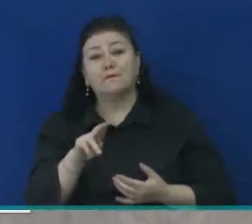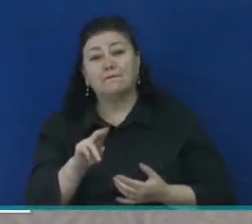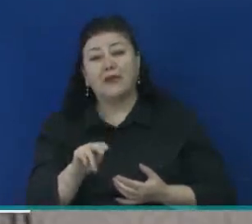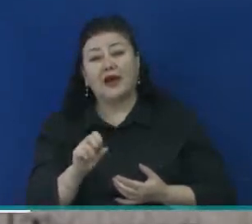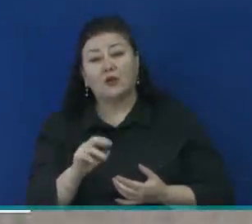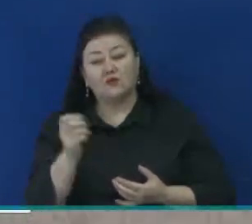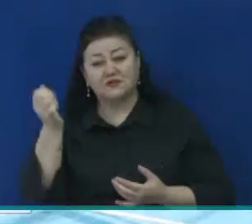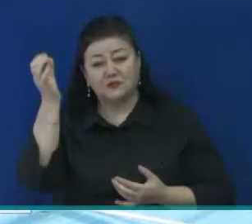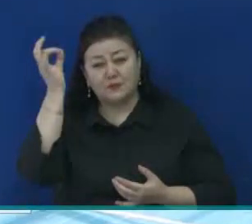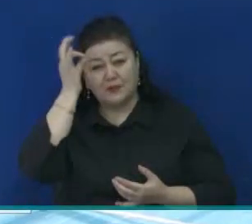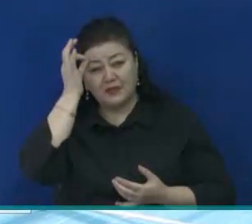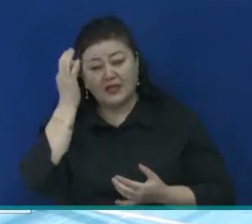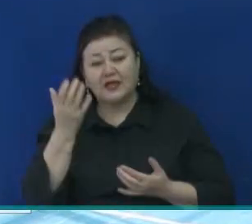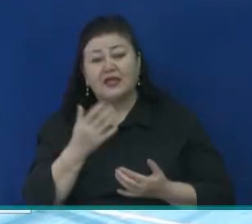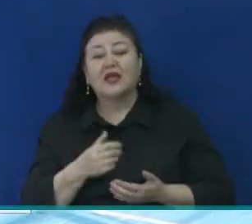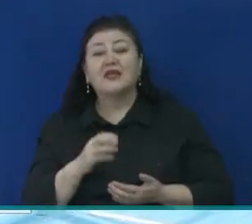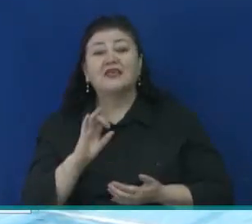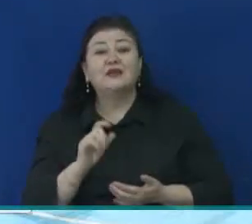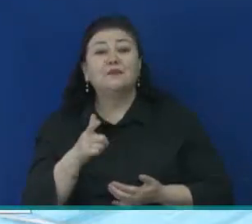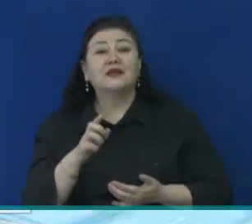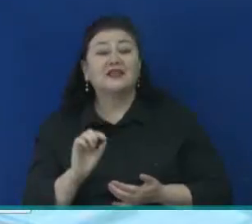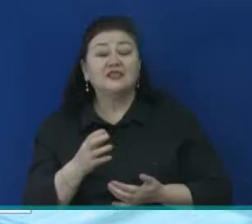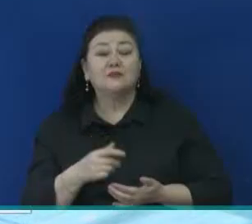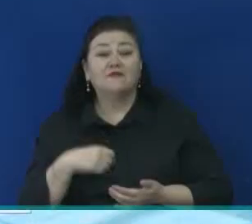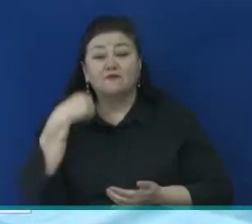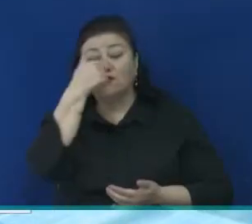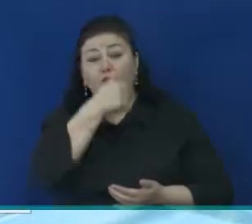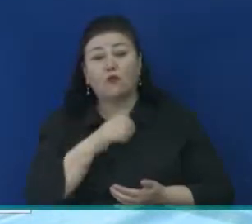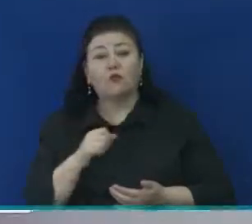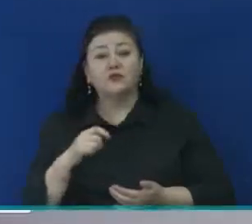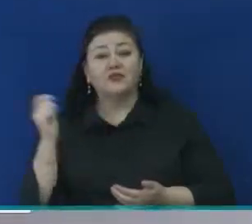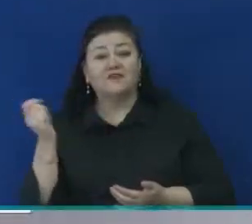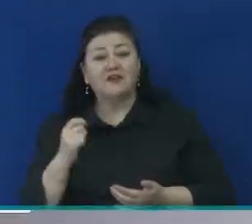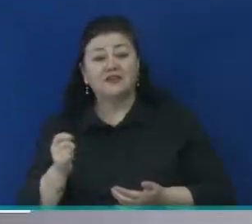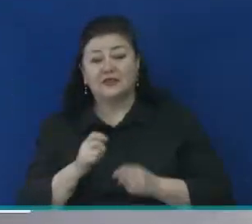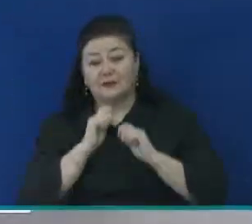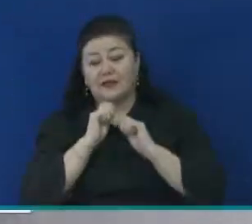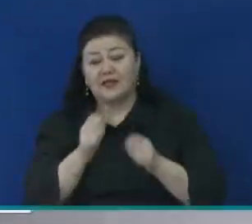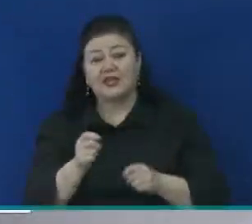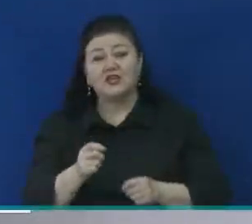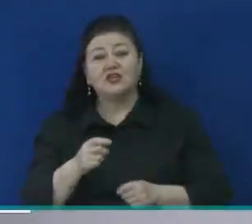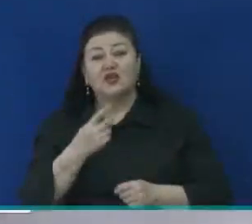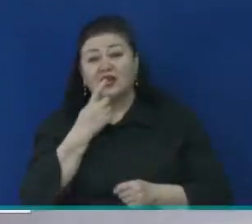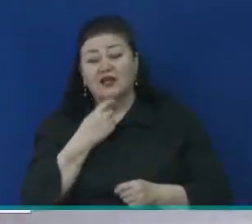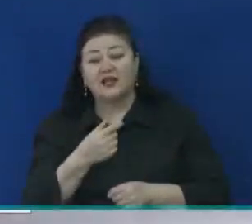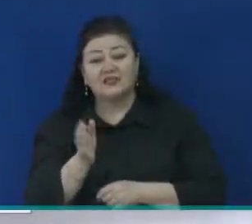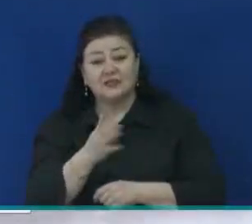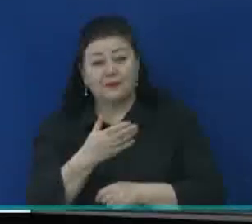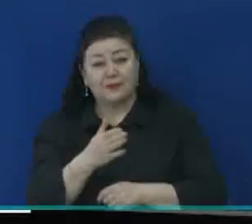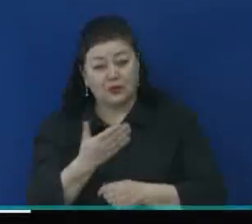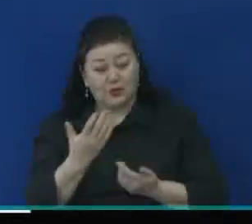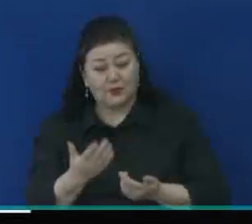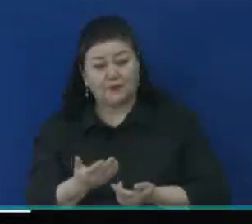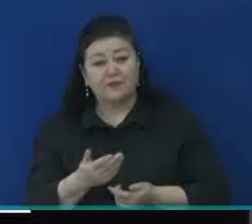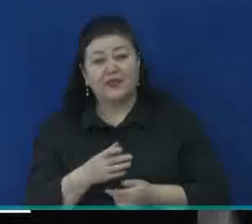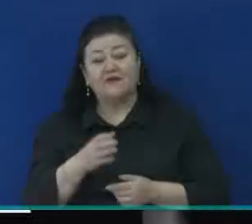Ибрагимов соғыс ардагері, соғыста көрсеткен ерлік үшін жауынгерлік Қызыл Ту ордені, бірінші дәрежелі даңқ ордендерімен марапатталған.